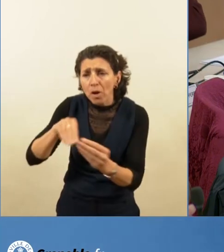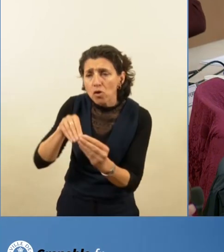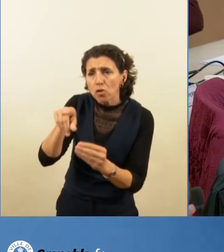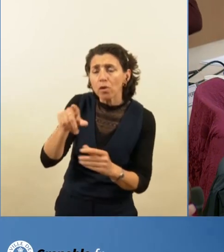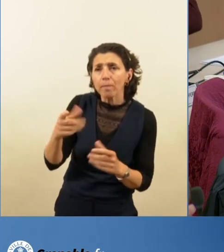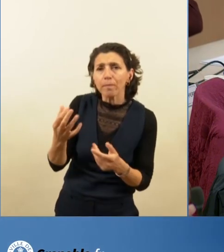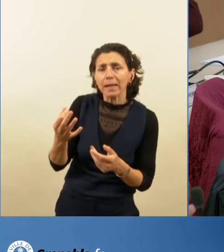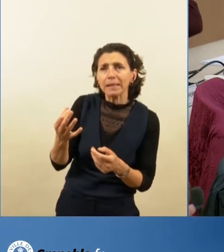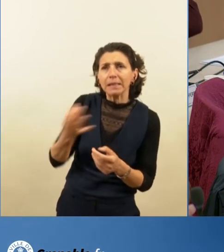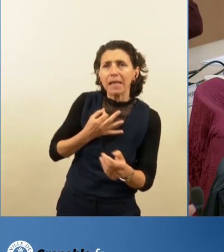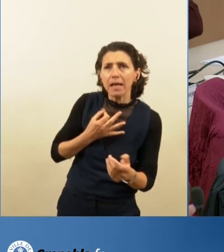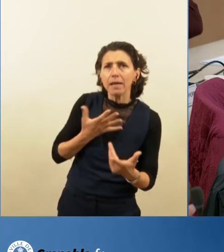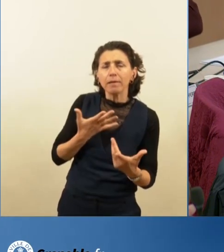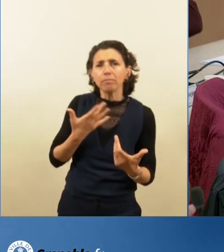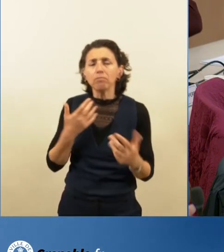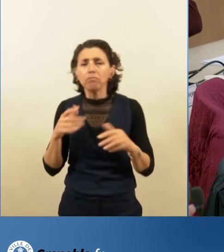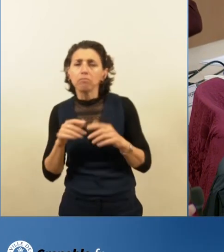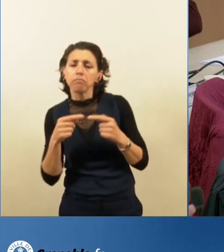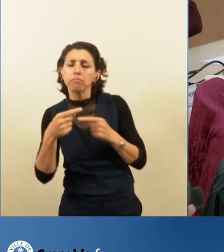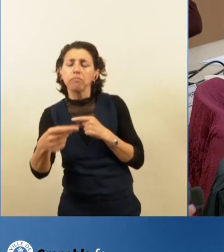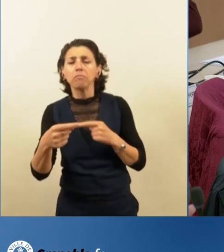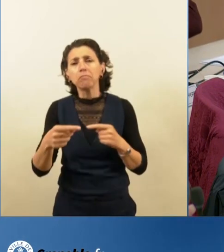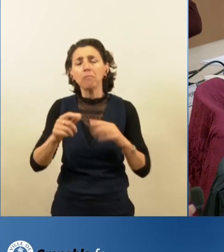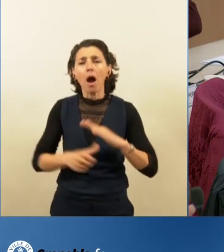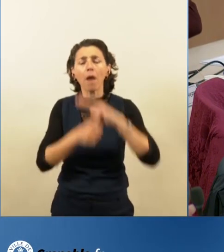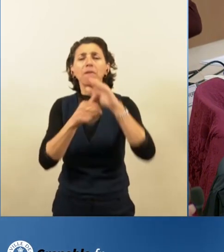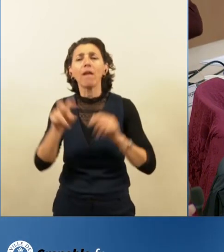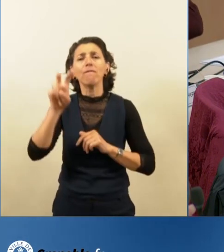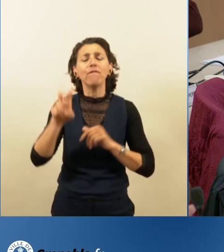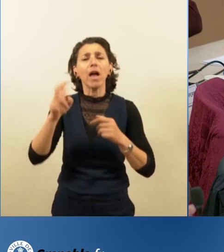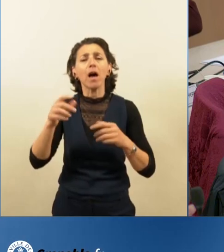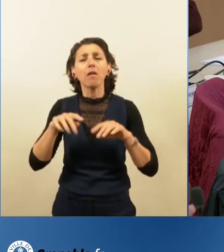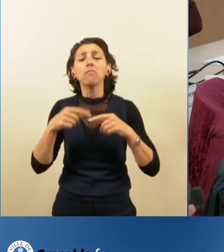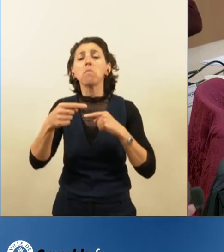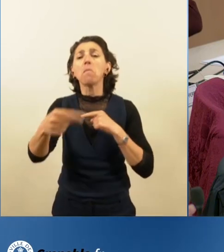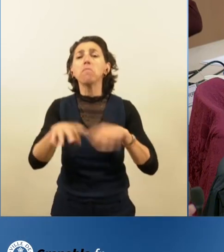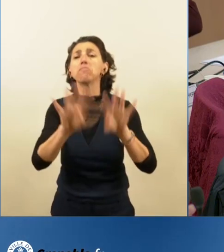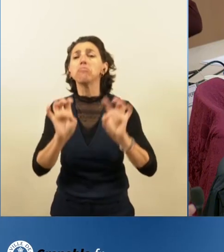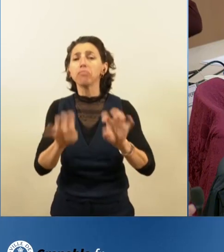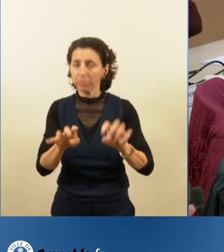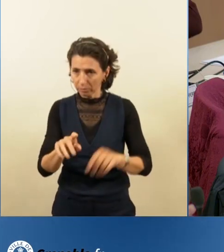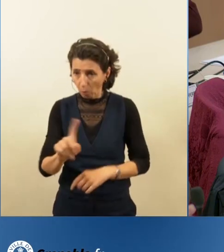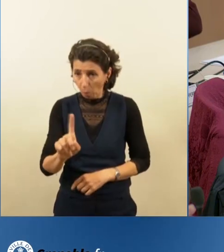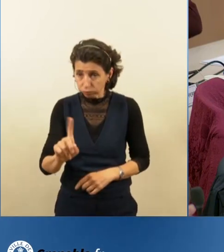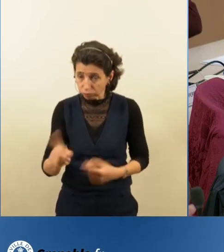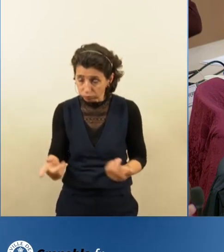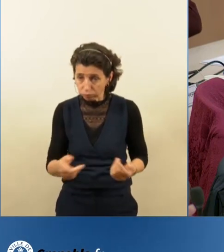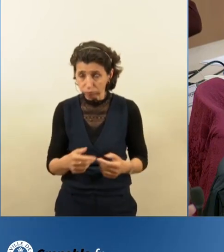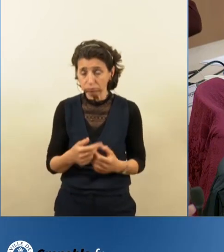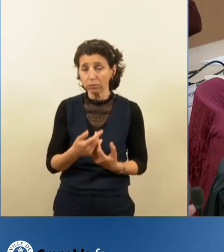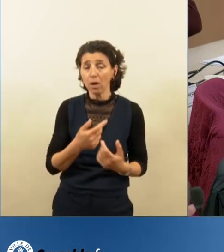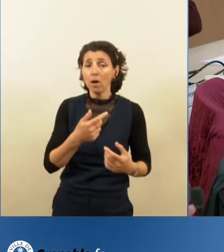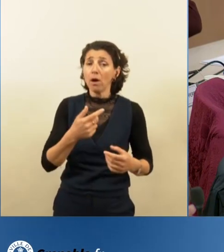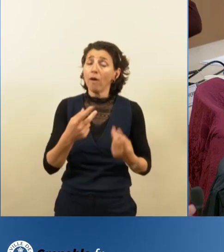y a des interrogations sur la suite de capital verte et ben pas du tout la Biennale des Villes en Transition c'est au mois de juin on va